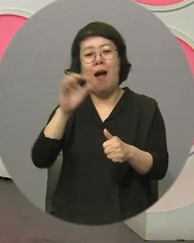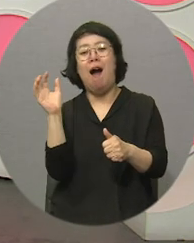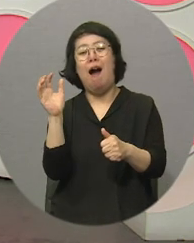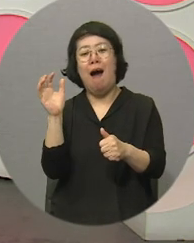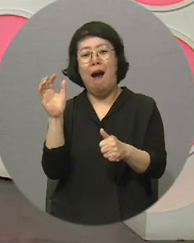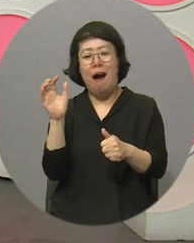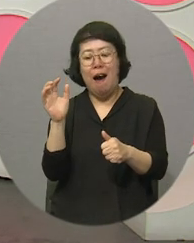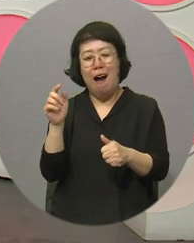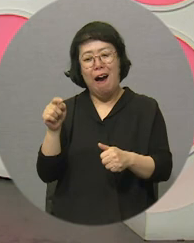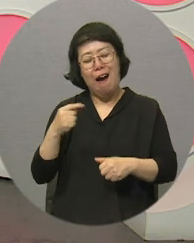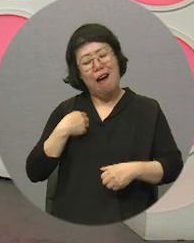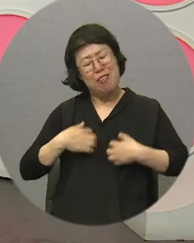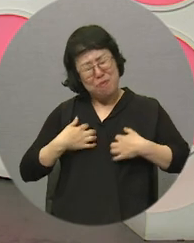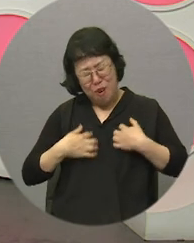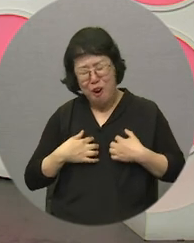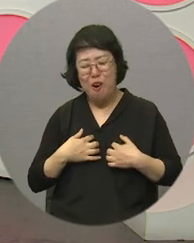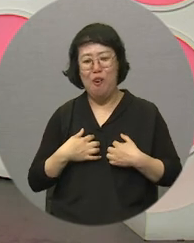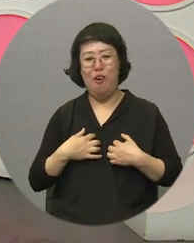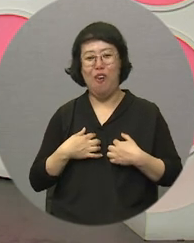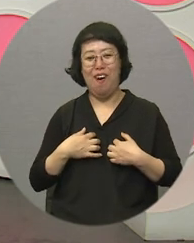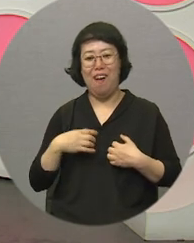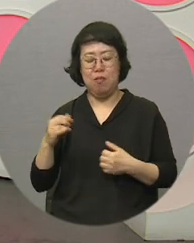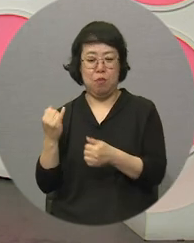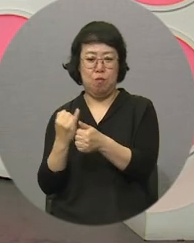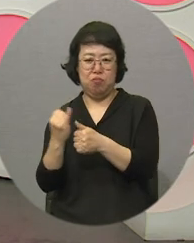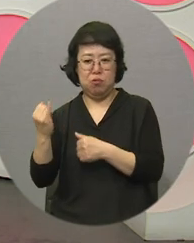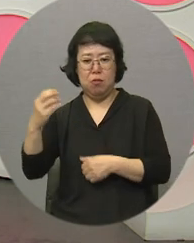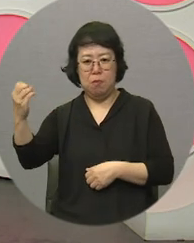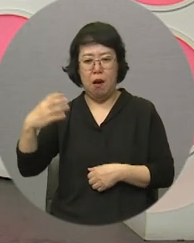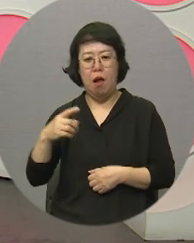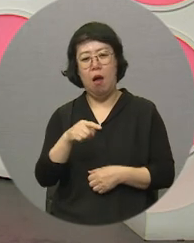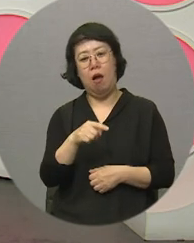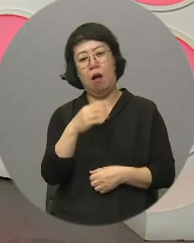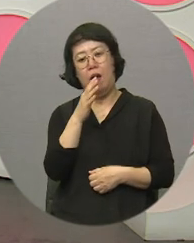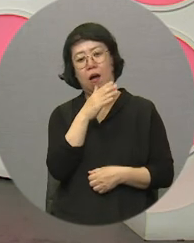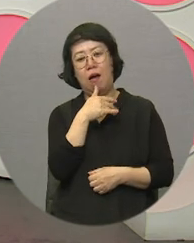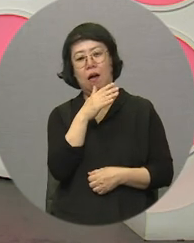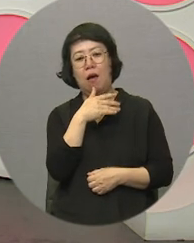하자 아내가 대답을 하길, 아, 그랬구나.